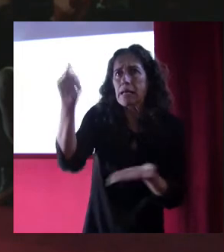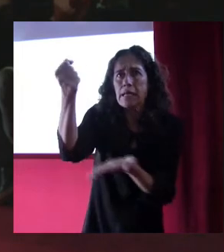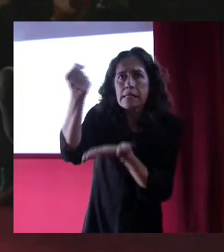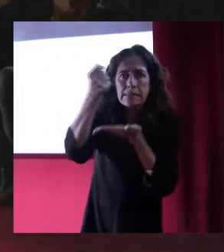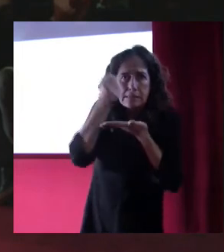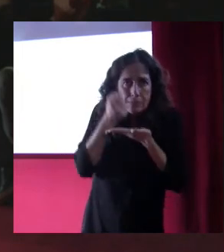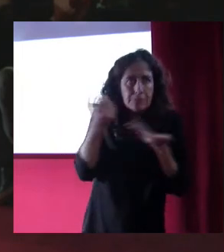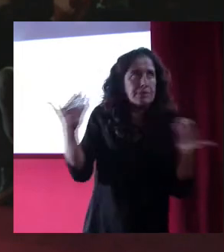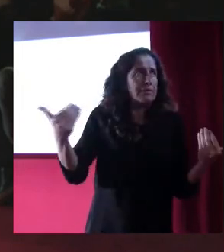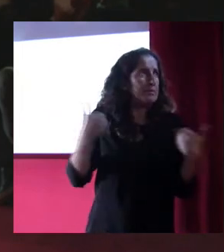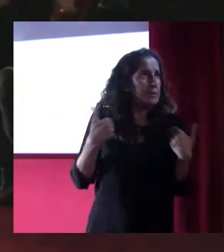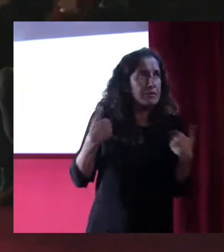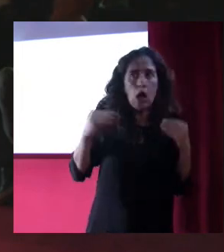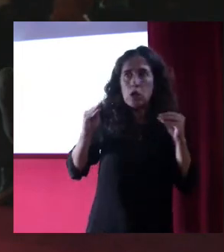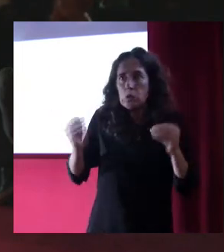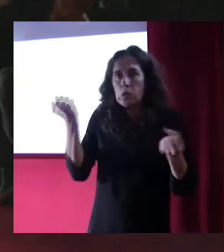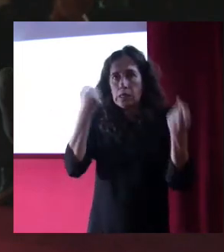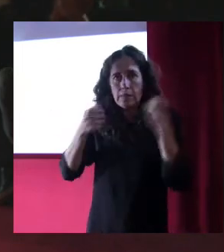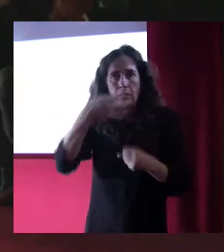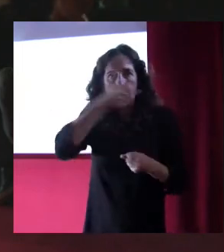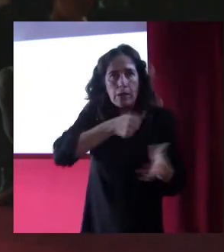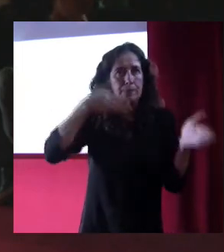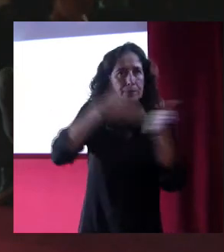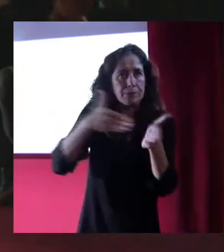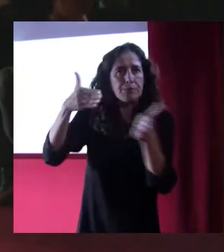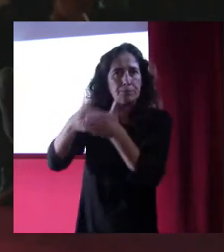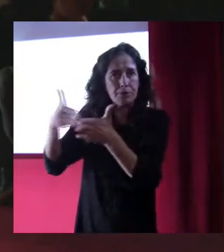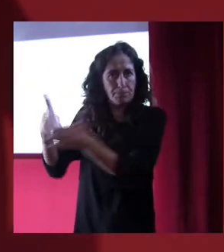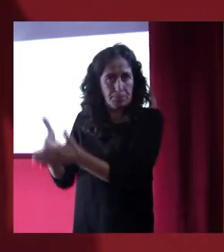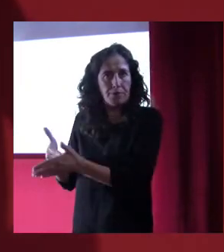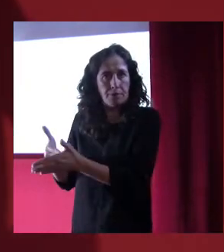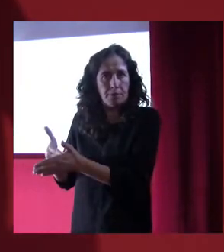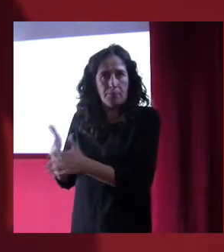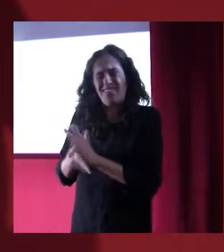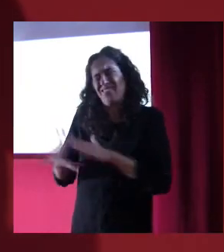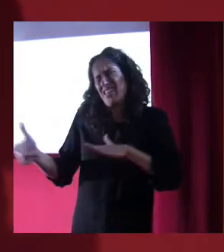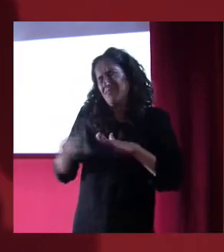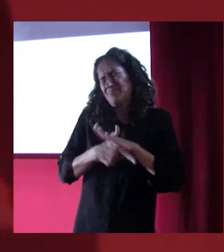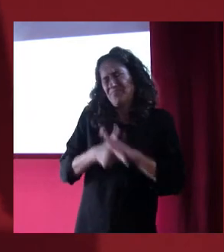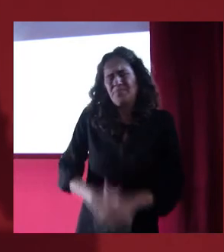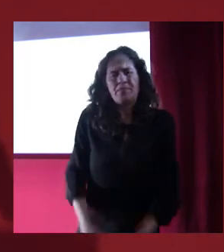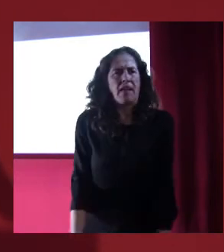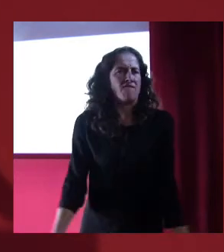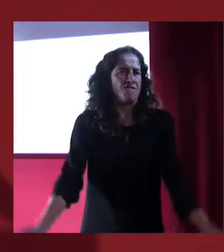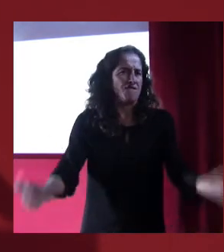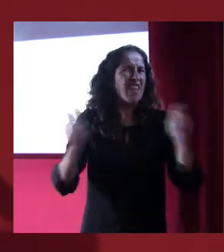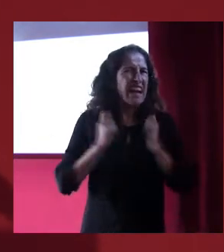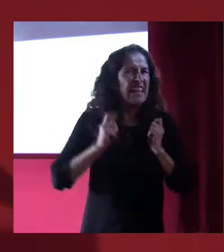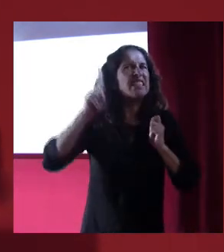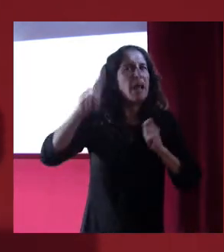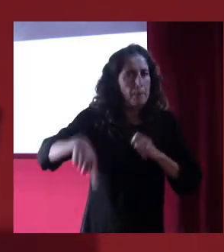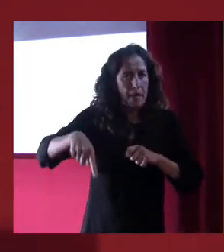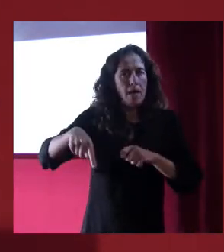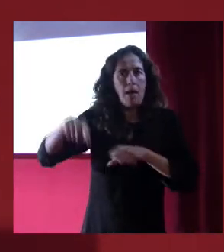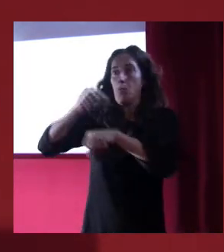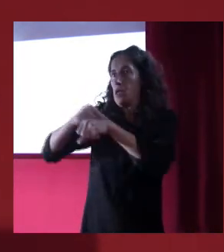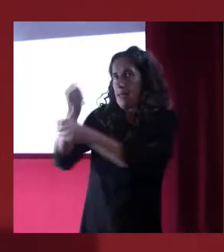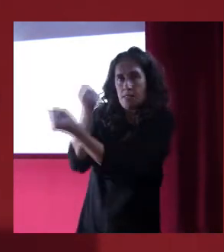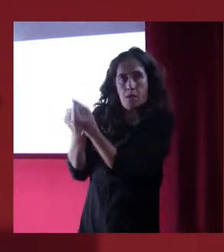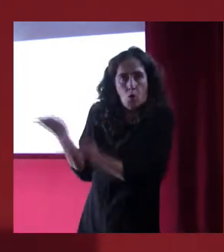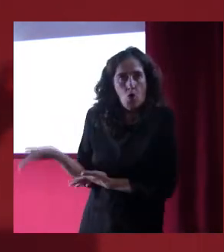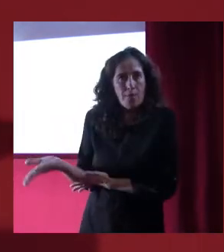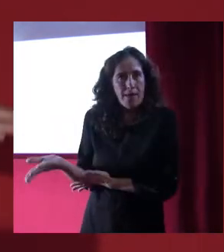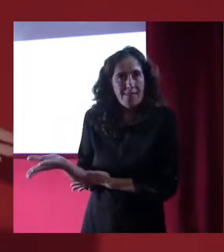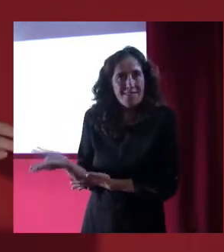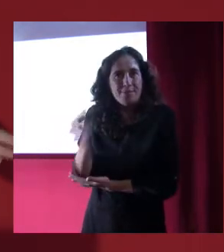dia pateixen per poder fer la seva feina. El fracàs de gestió, evidentment, també ho és en les polítiques econòmiques.